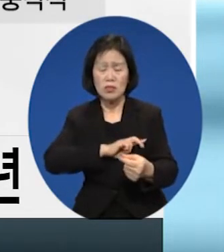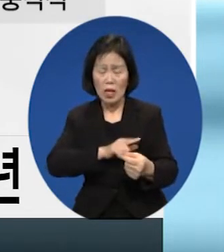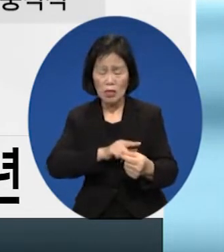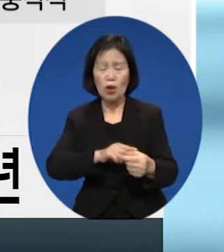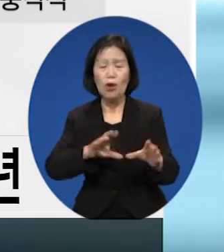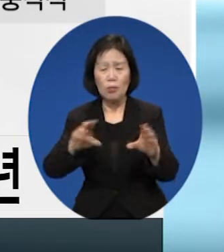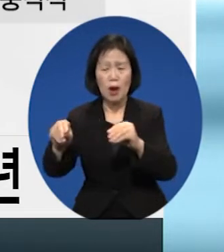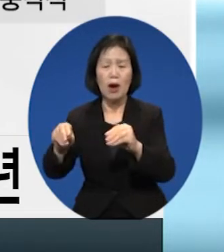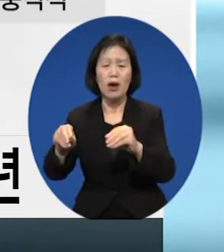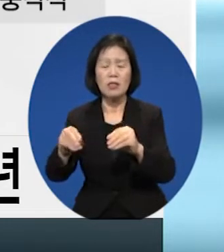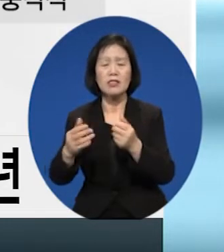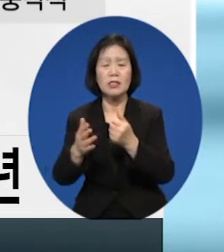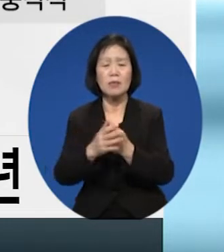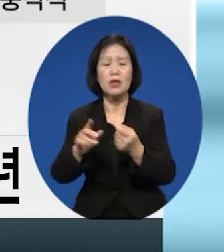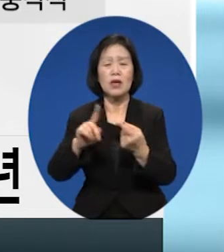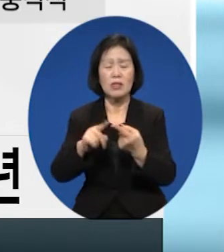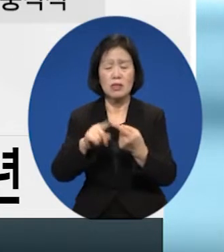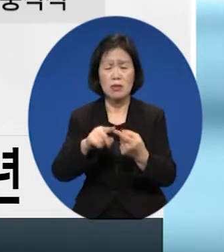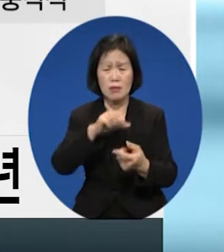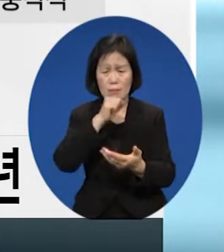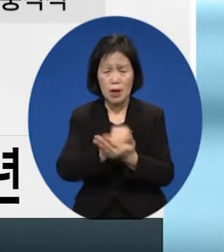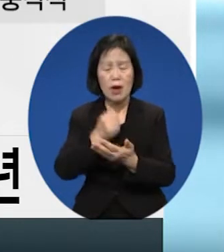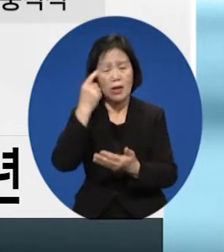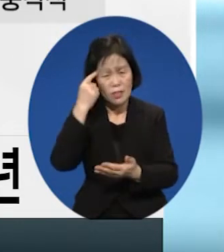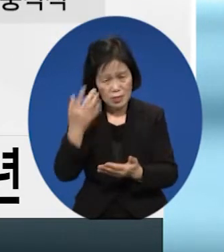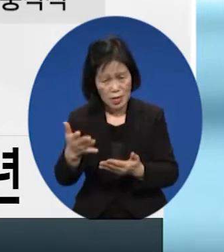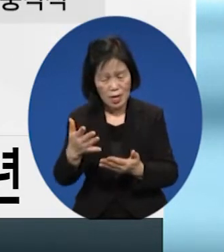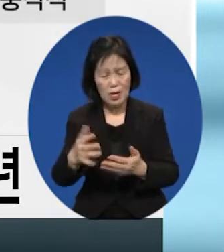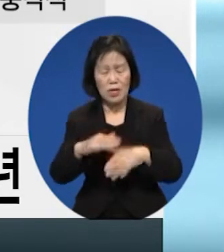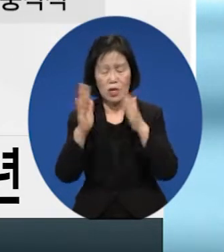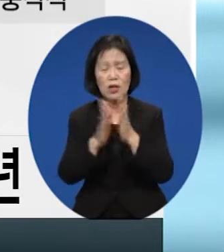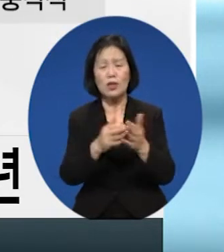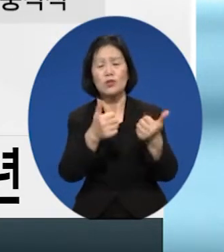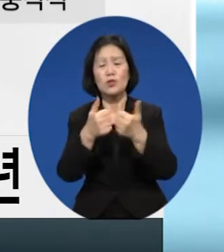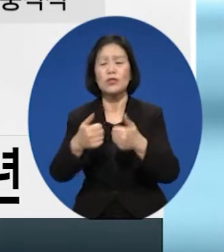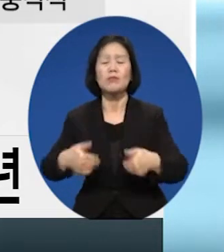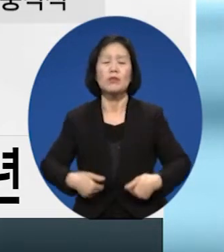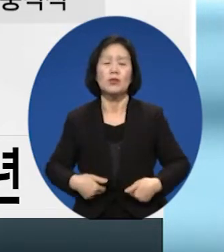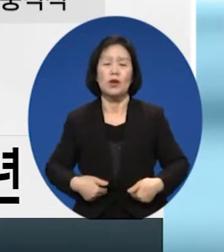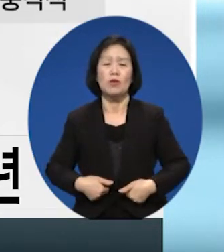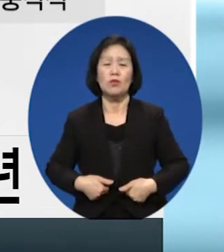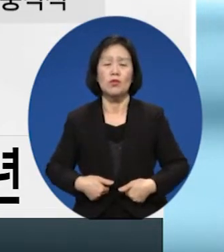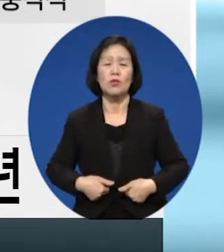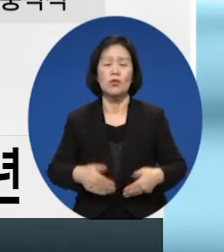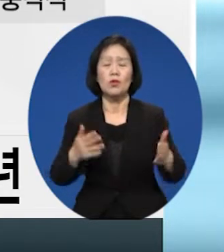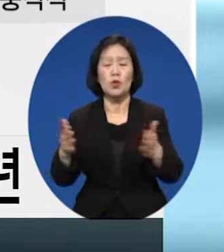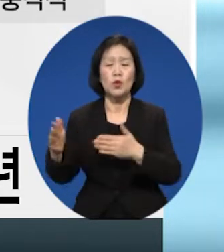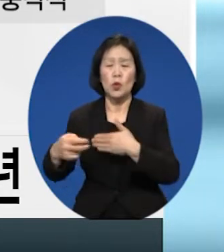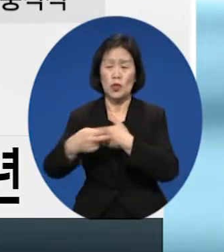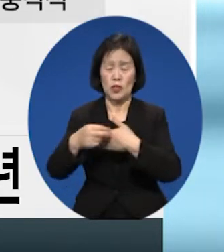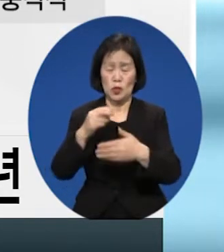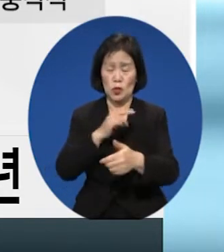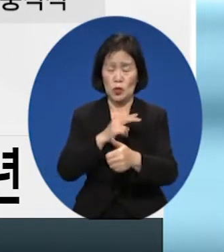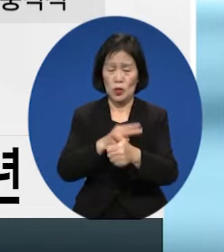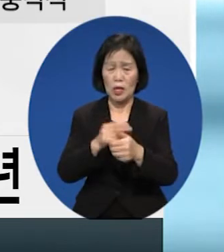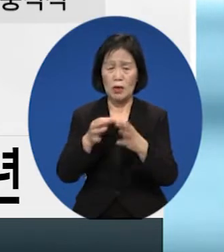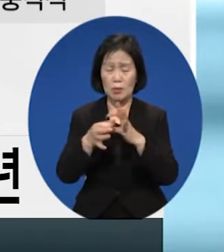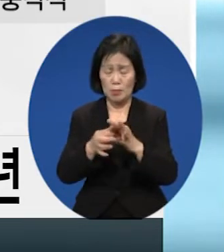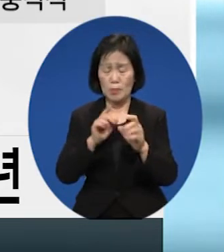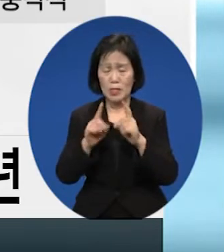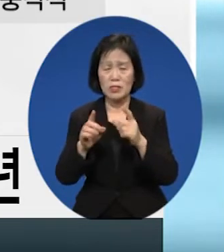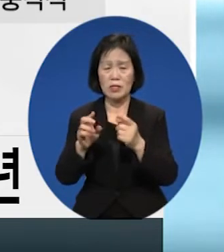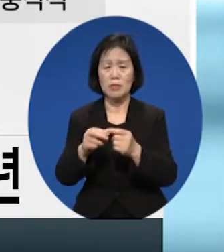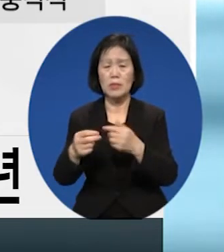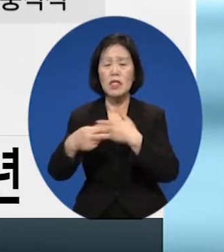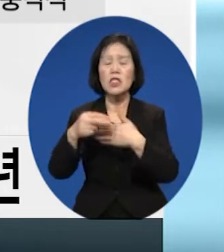근데 그러면 이런 부분이 그럼 타당하느냐? 전반적으로 논의해 볼 수 있겠죠. 그리고 뭐 의료계에서 주장하는 것처럼 그냥 의료계의